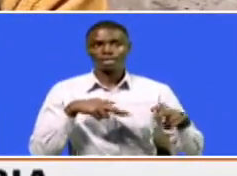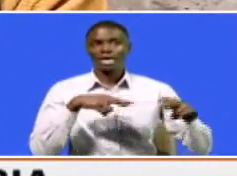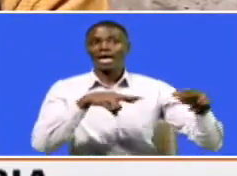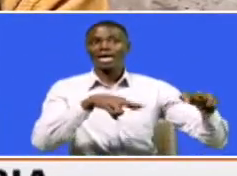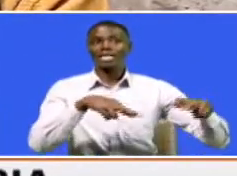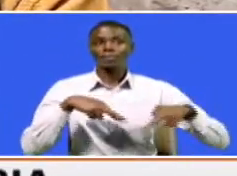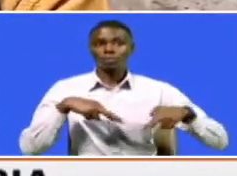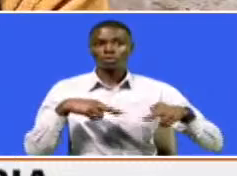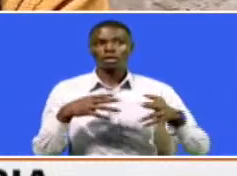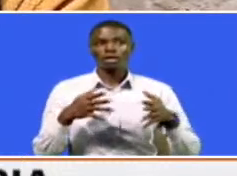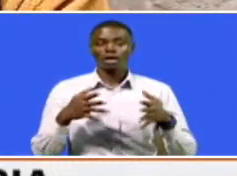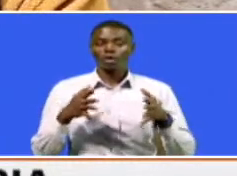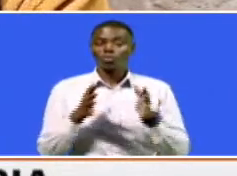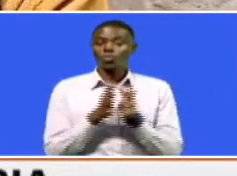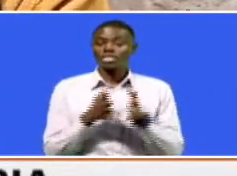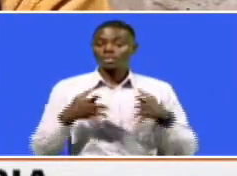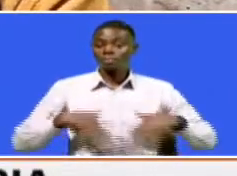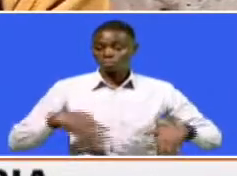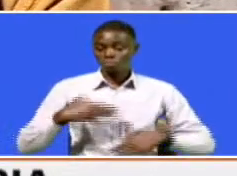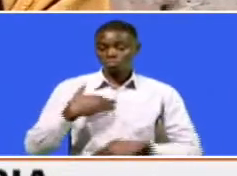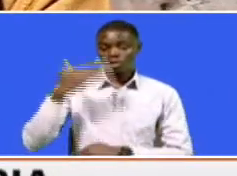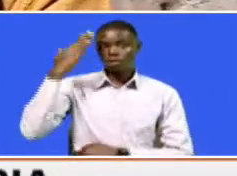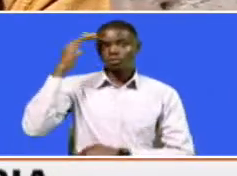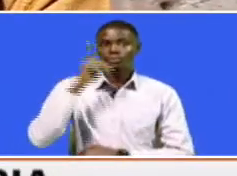nilirepiwa na watu na wajua.